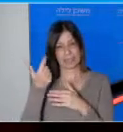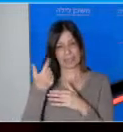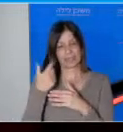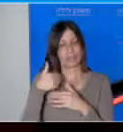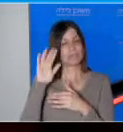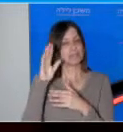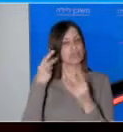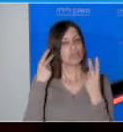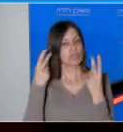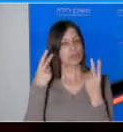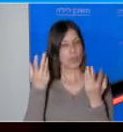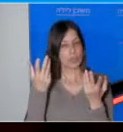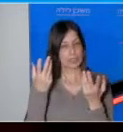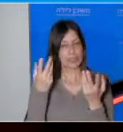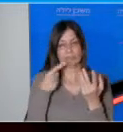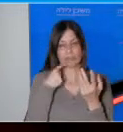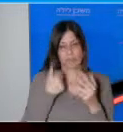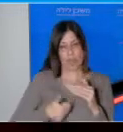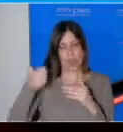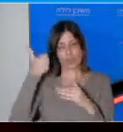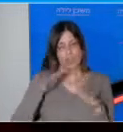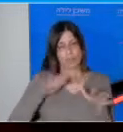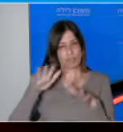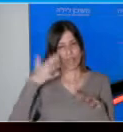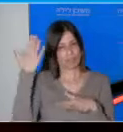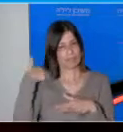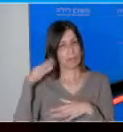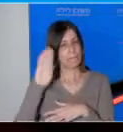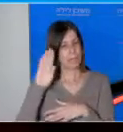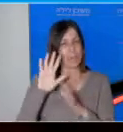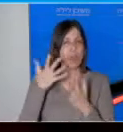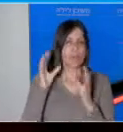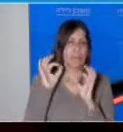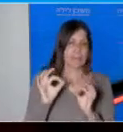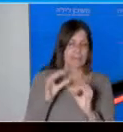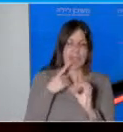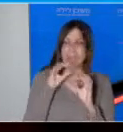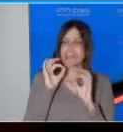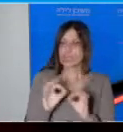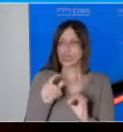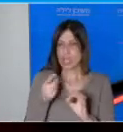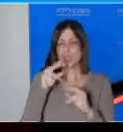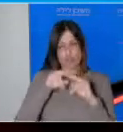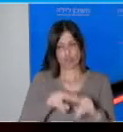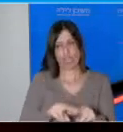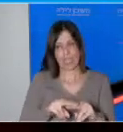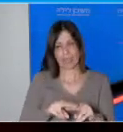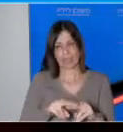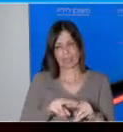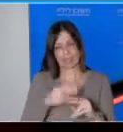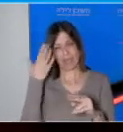הכי משמעותית, קרי, לראש הממשלה דאז נתניהו, אולי באמת המציאות הזאת הייתה נשארת